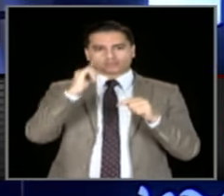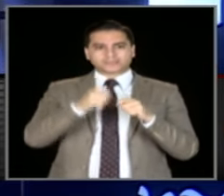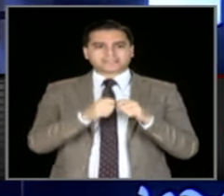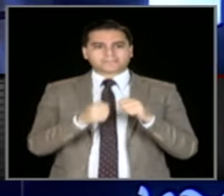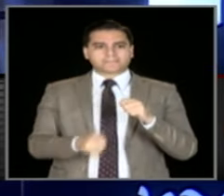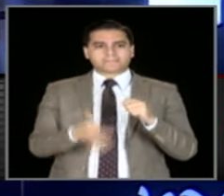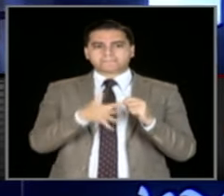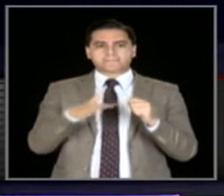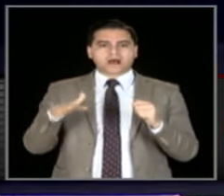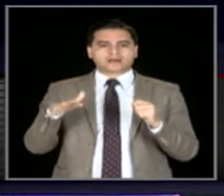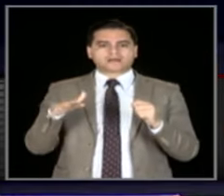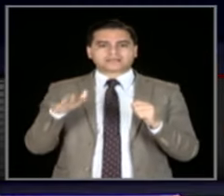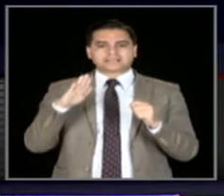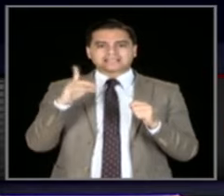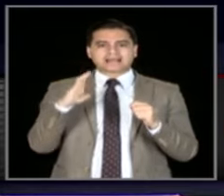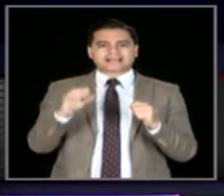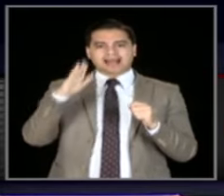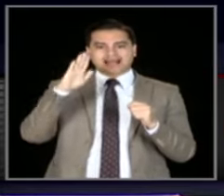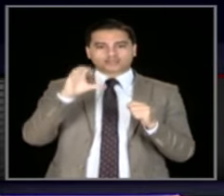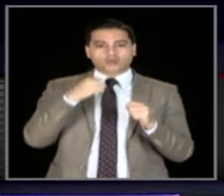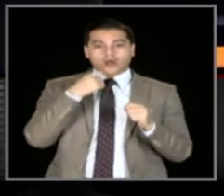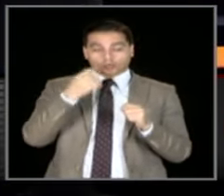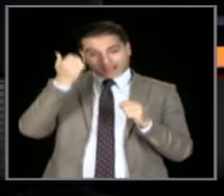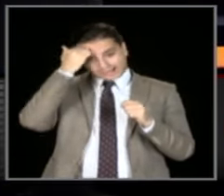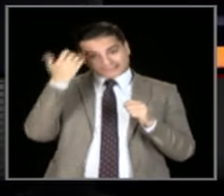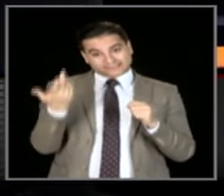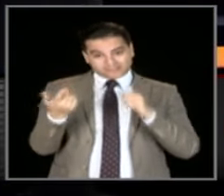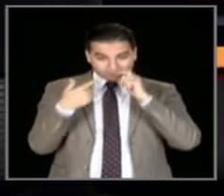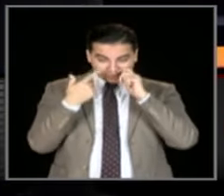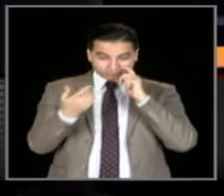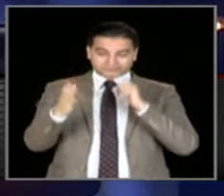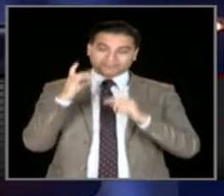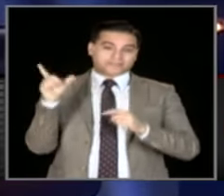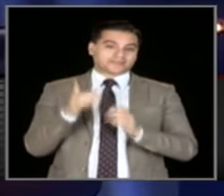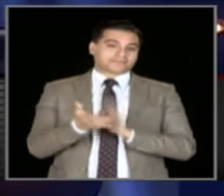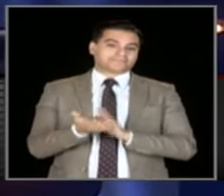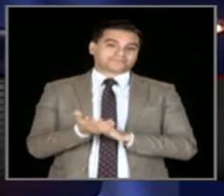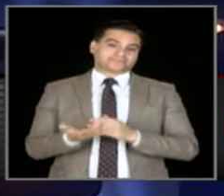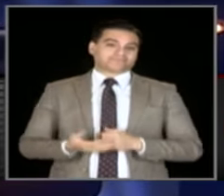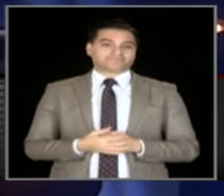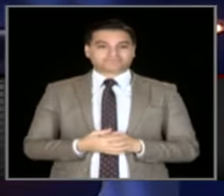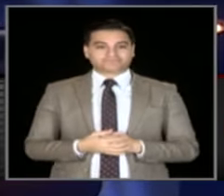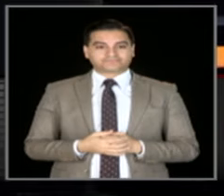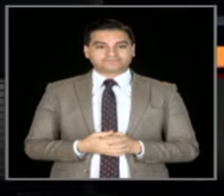7500 متر. بحر سرجاسو؟ أنا قلتلك هتندى، قلتلك هتندى.